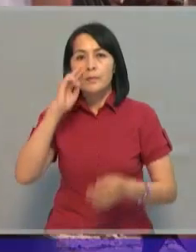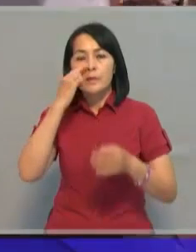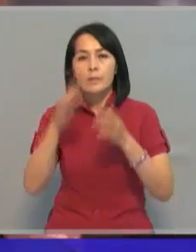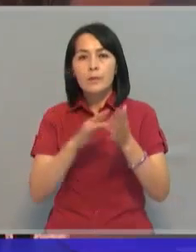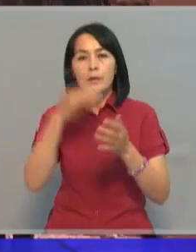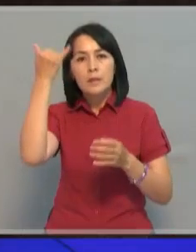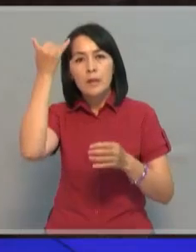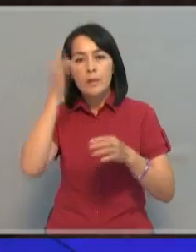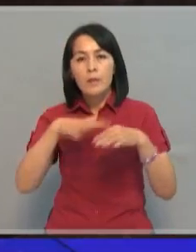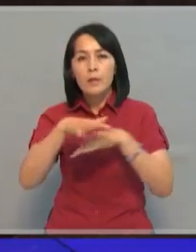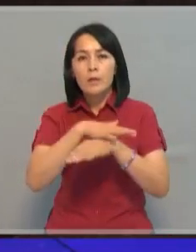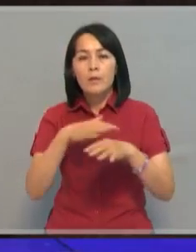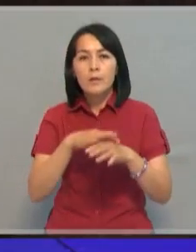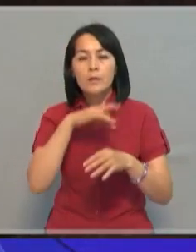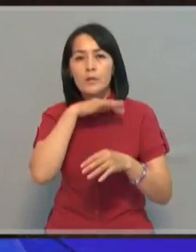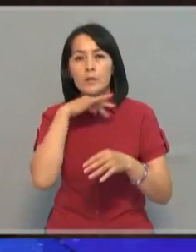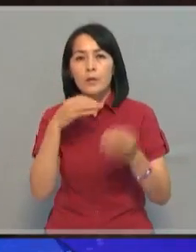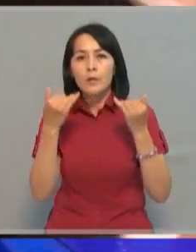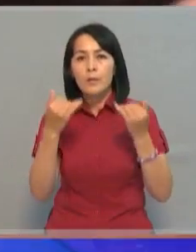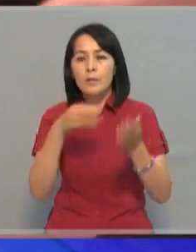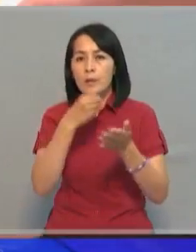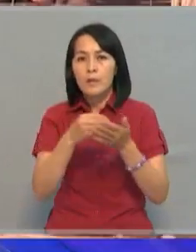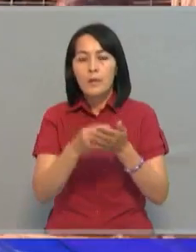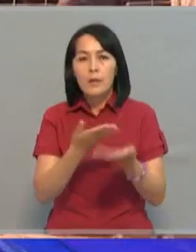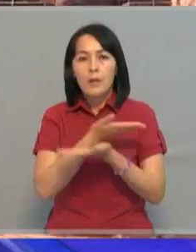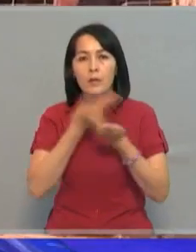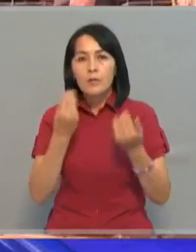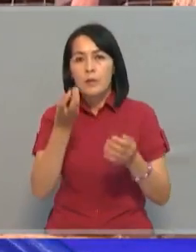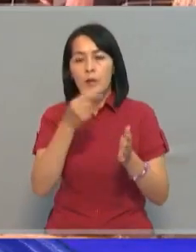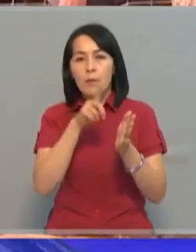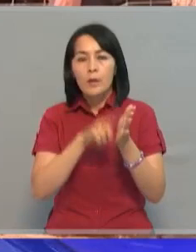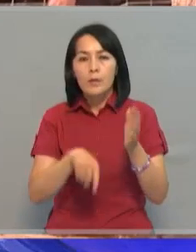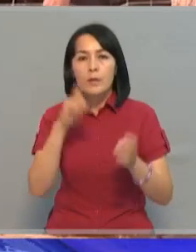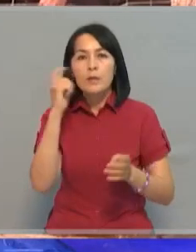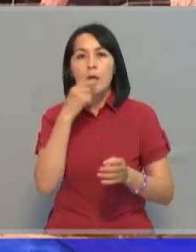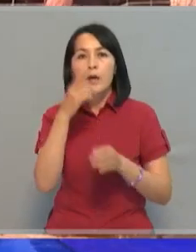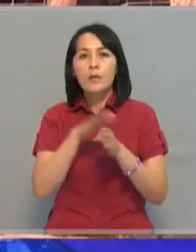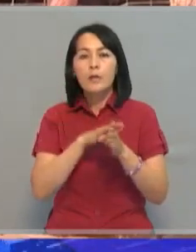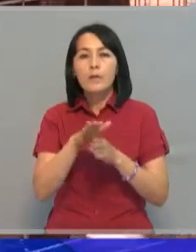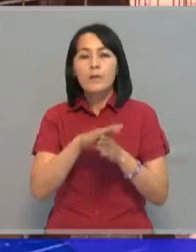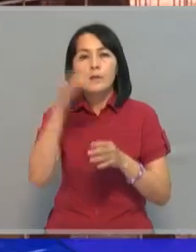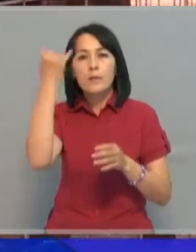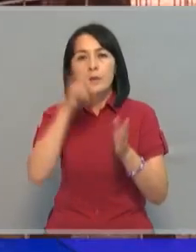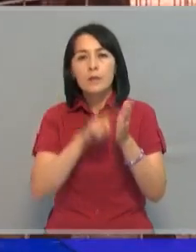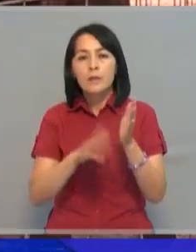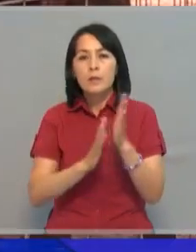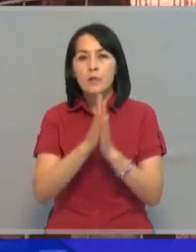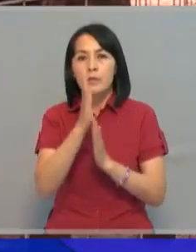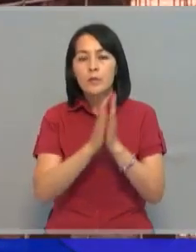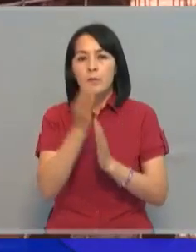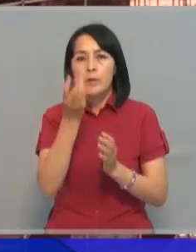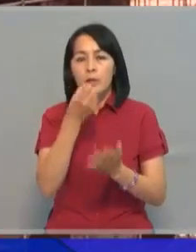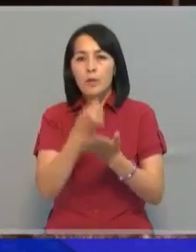Шымкенттегі мал базары қазір төрт түлікке толы, бірақ өтіп жатқаны аз, баға төмен. Шаруалардың айтуынша, малдың арзандауына шөптің құны шарықтауы